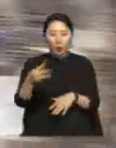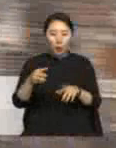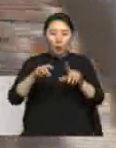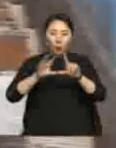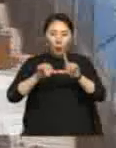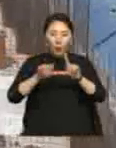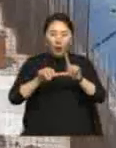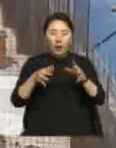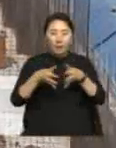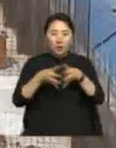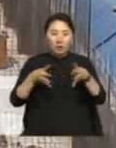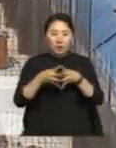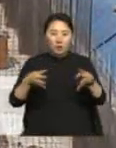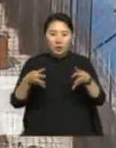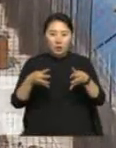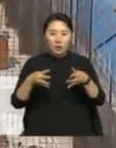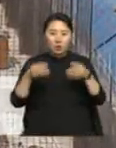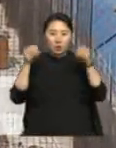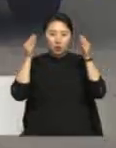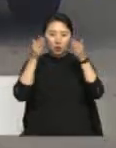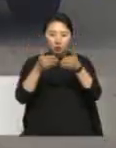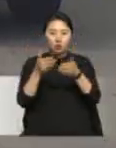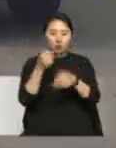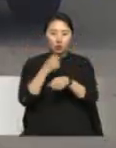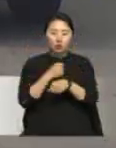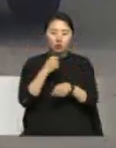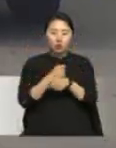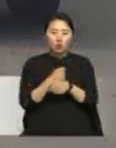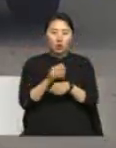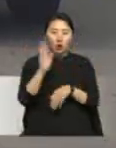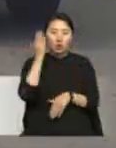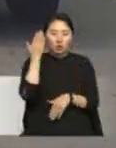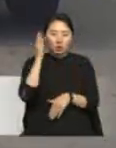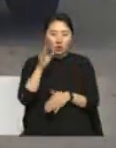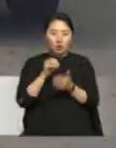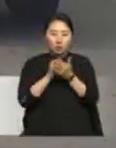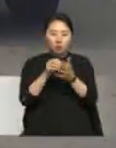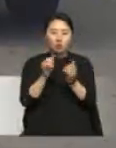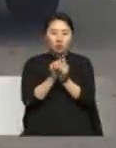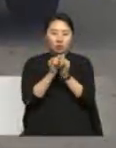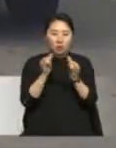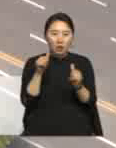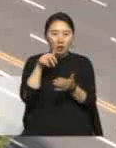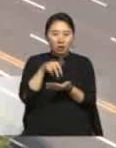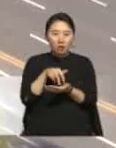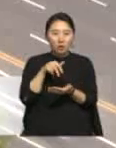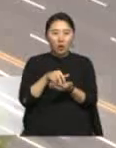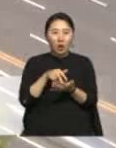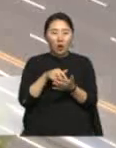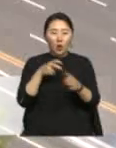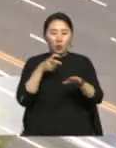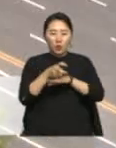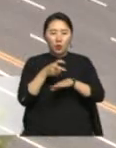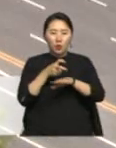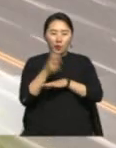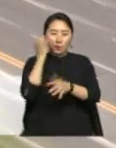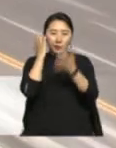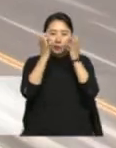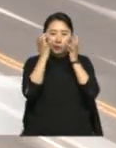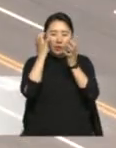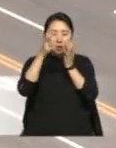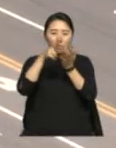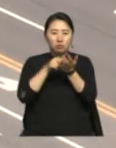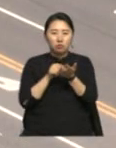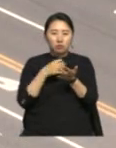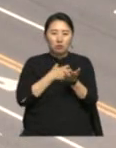만큼 분양 당시 주목받던 아파트입니다. 하지만 최근엔 입주 예정자들 사이에서 교통 대란에 대한 우려의